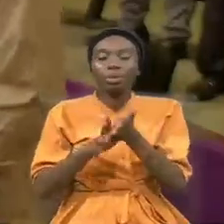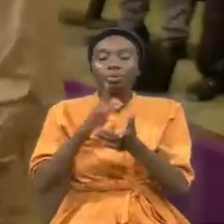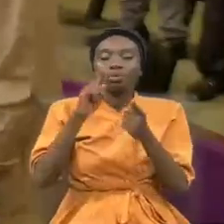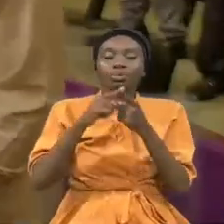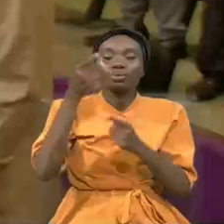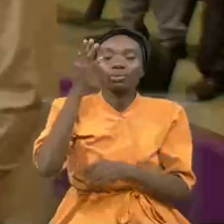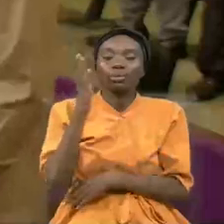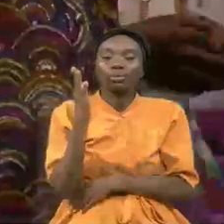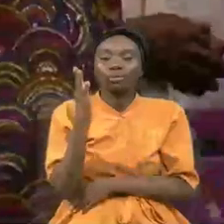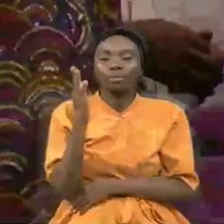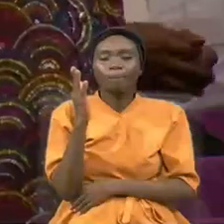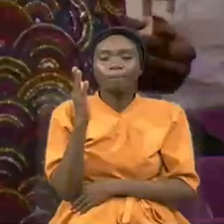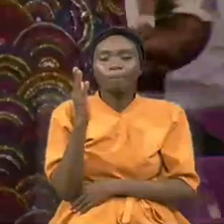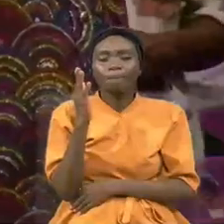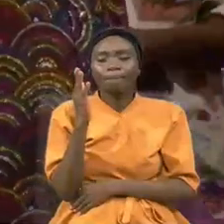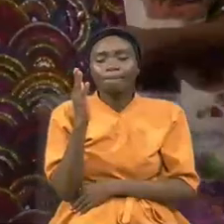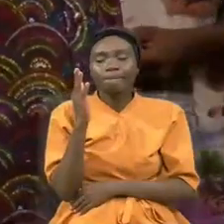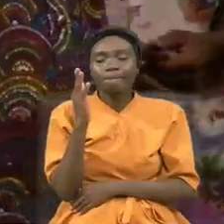la gloire de Dieu.